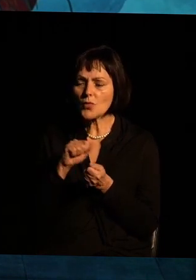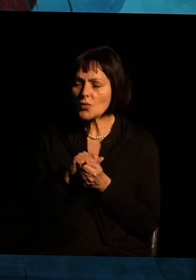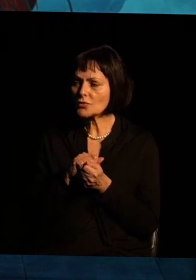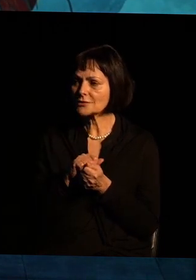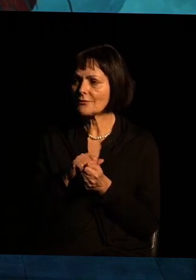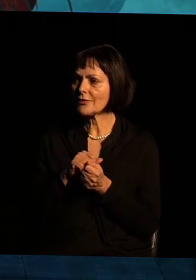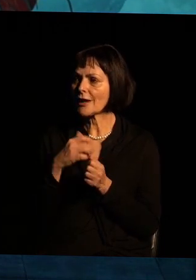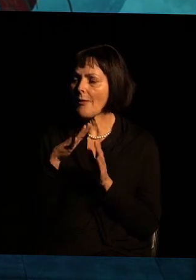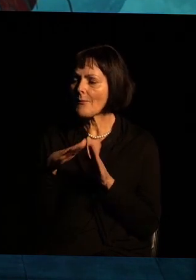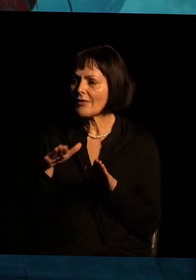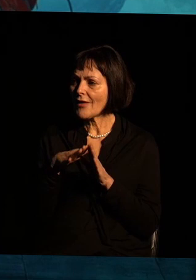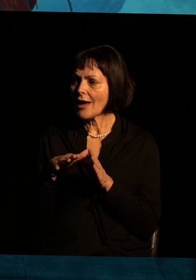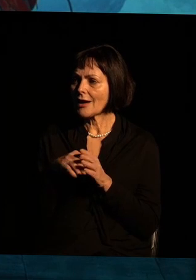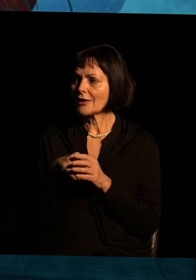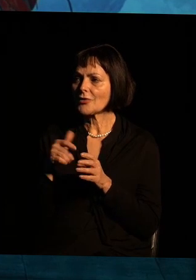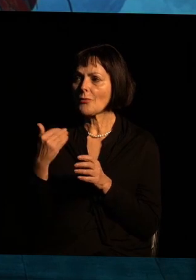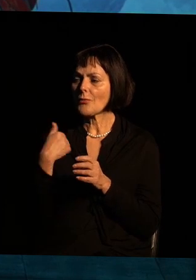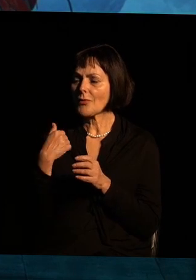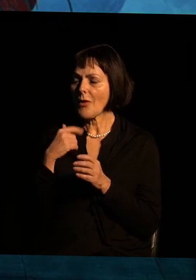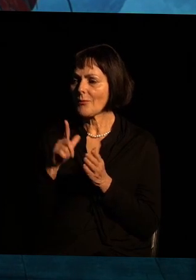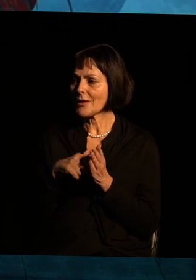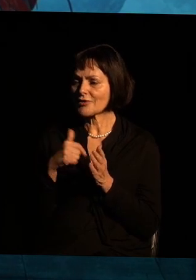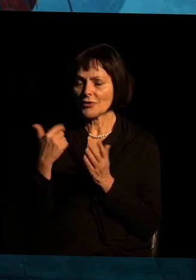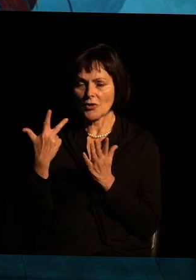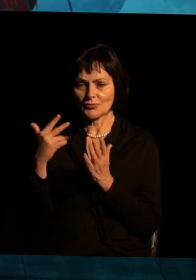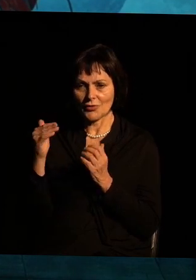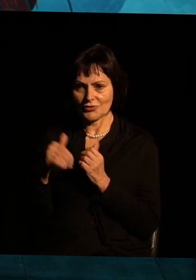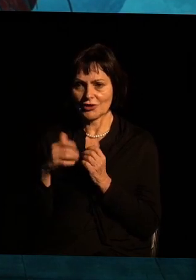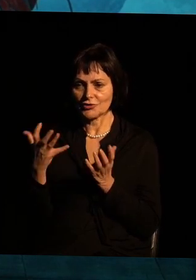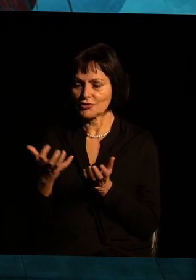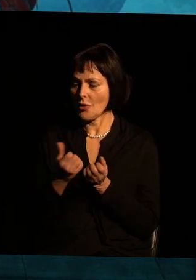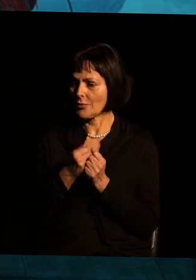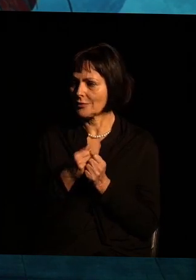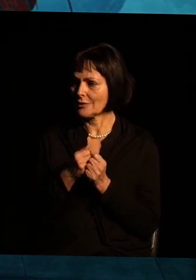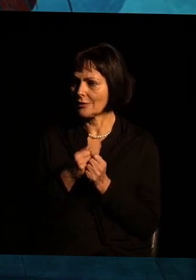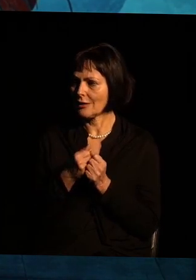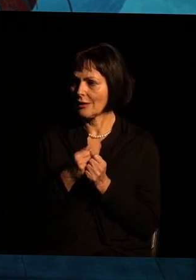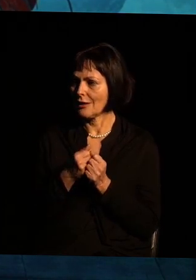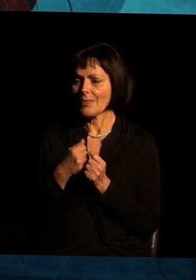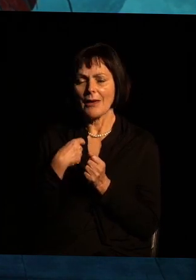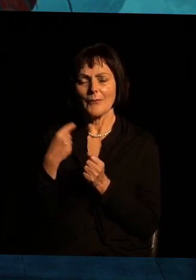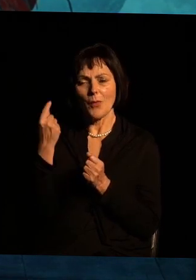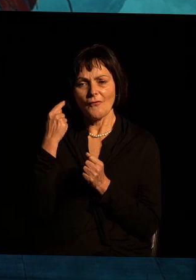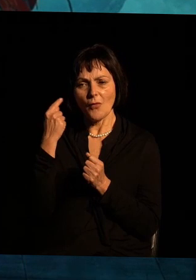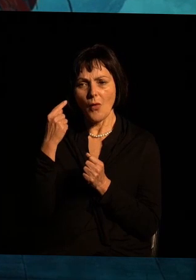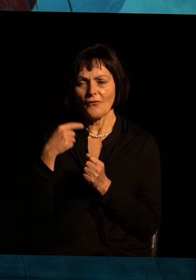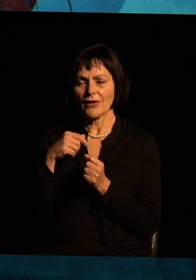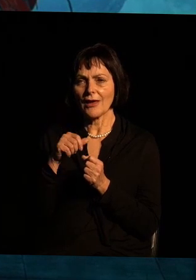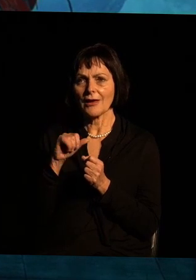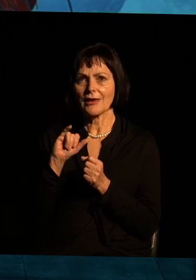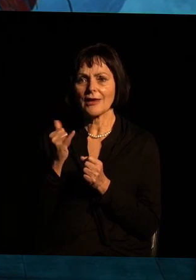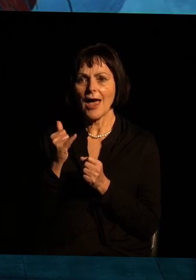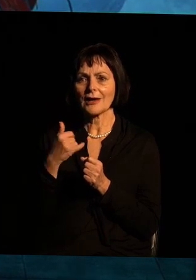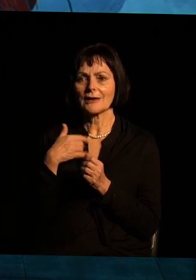dalej, w tych biwakach na zejściu. To było no, pierwszy ośmiotysięcznik, który został zdobyty, więc to tam tkwiło w tej mojej głowie, jakby